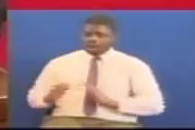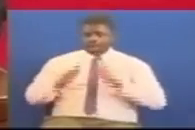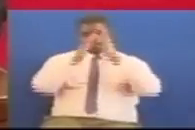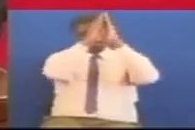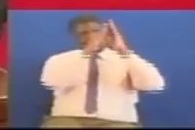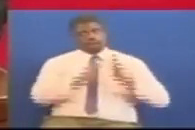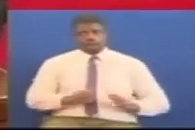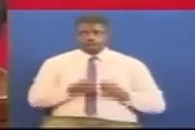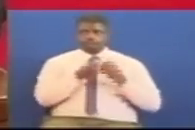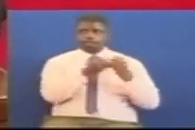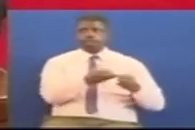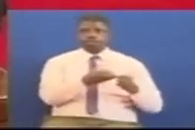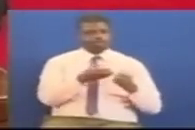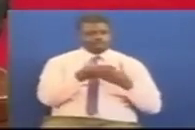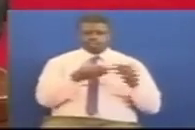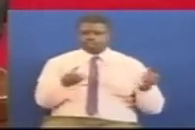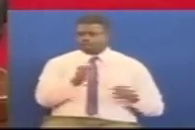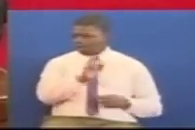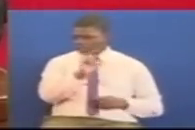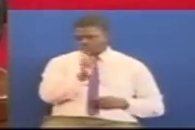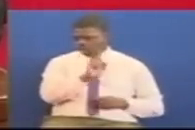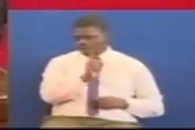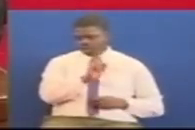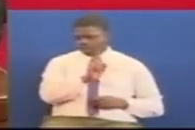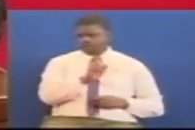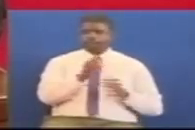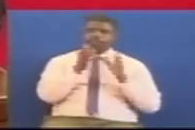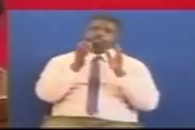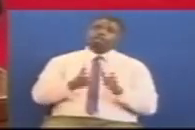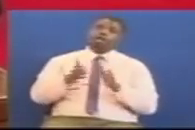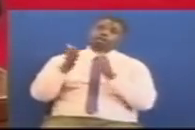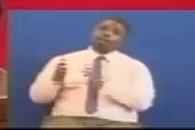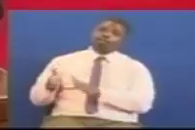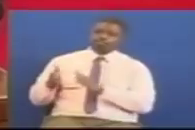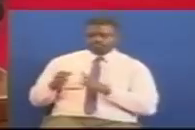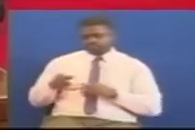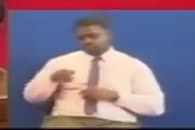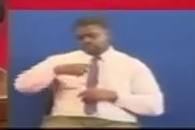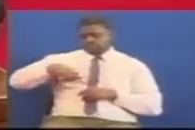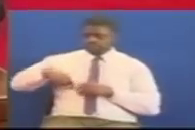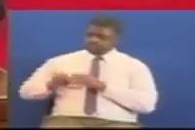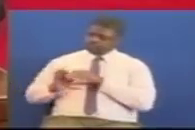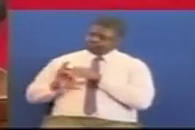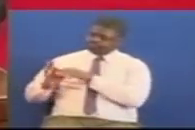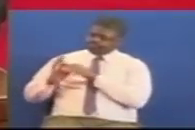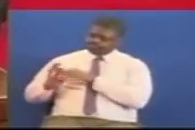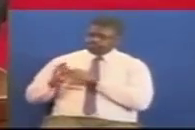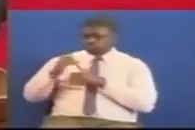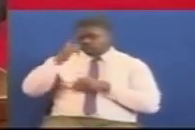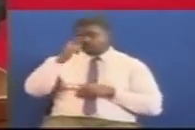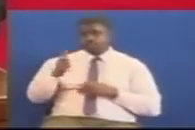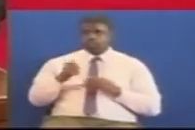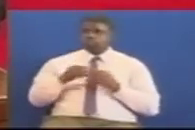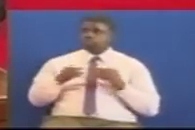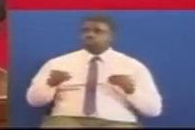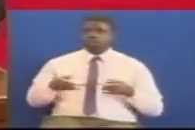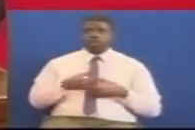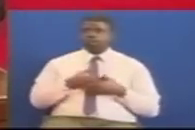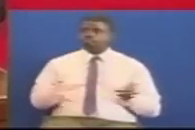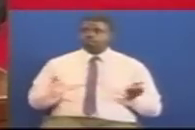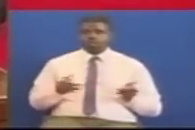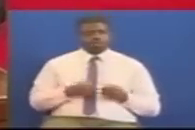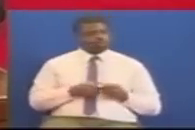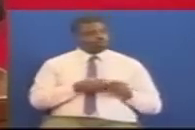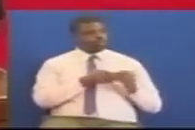na madhara kwa binadamu, na tumeendelea kushirikiana nao katika hali ambayo tunaamini huwa hakuna ucheleweshaji mkubwa sana.